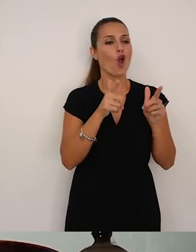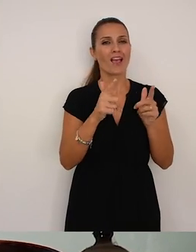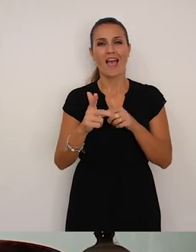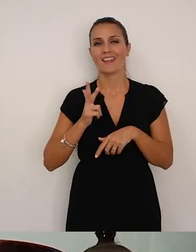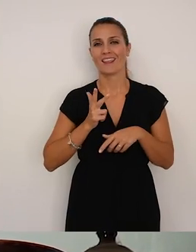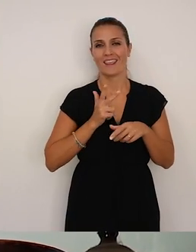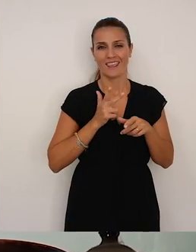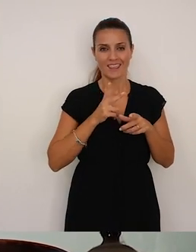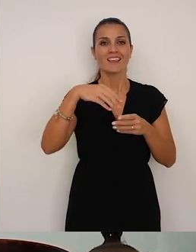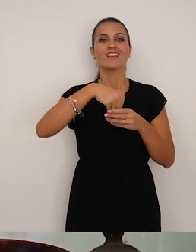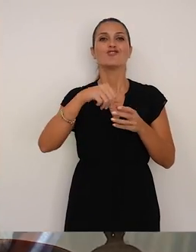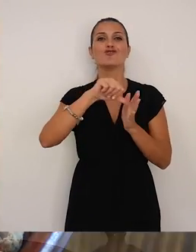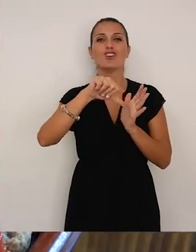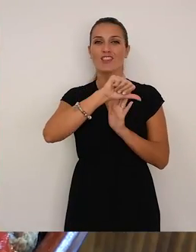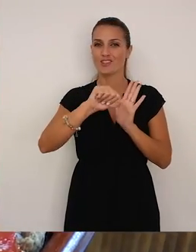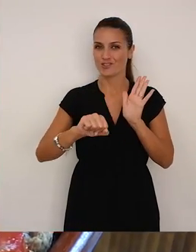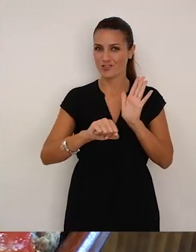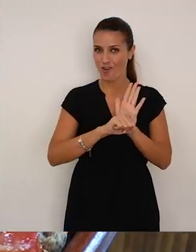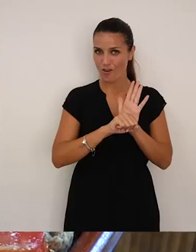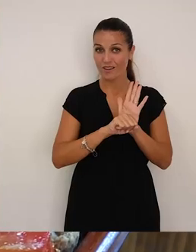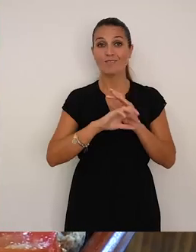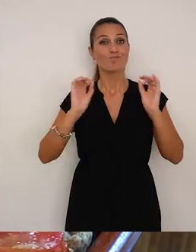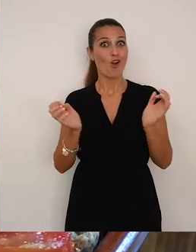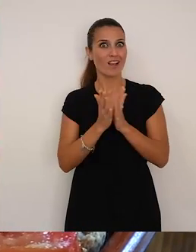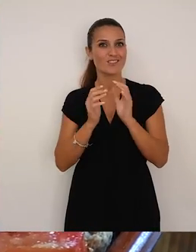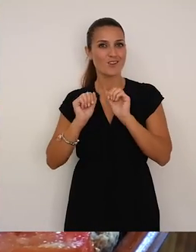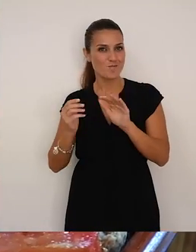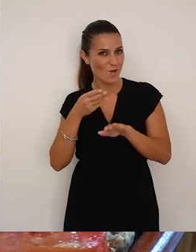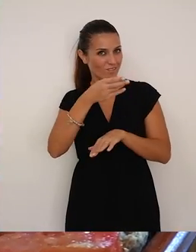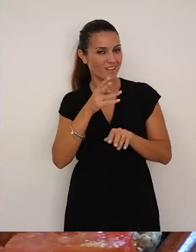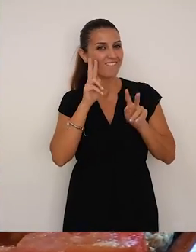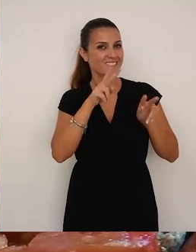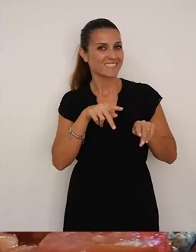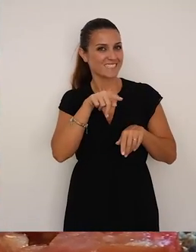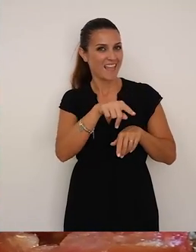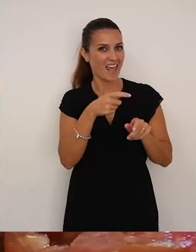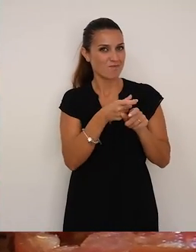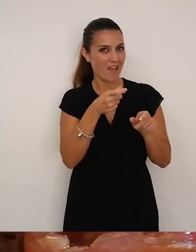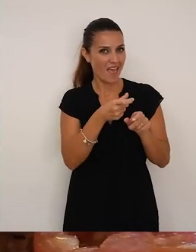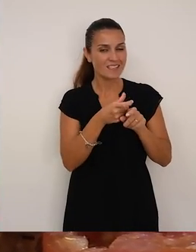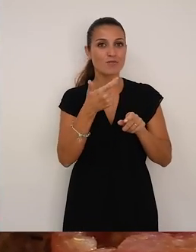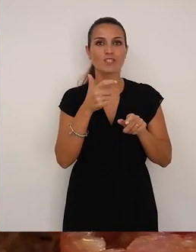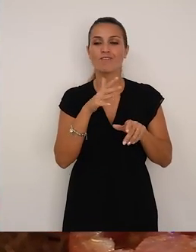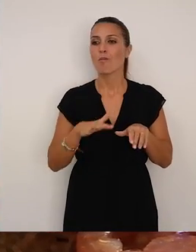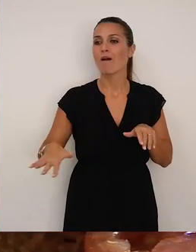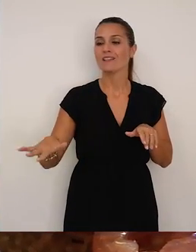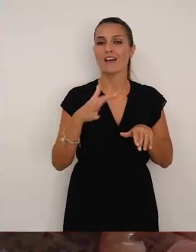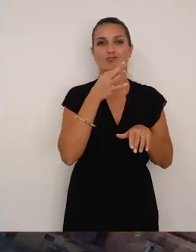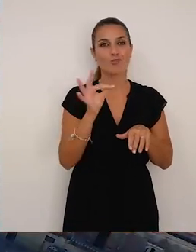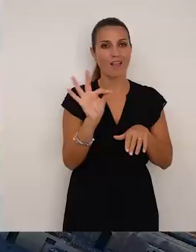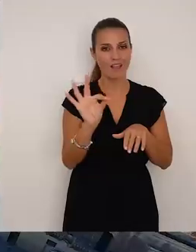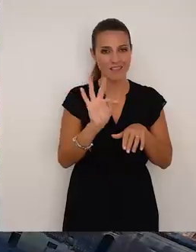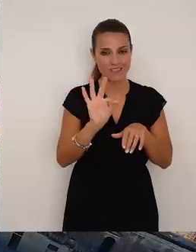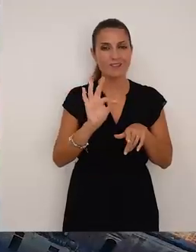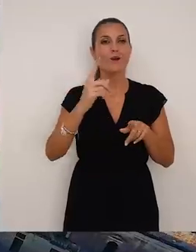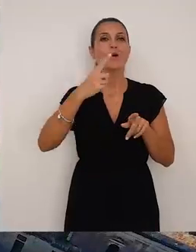centro. Una giusta occasione per visitare il paese, in grado di unire la bellezza paesaggistica del Salento spontaneo